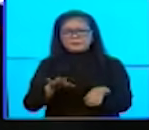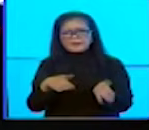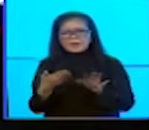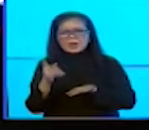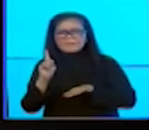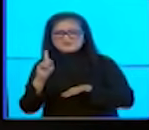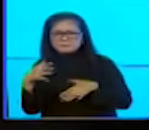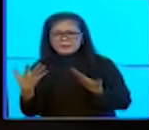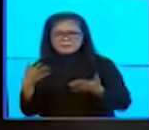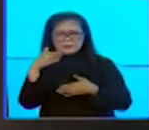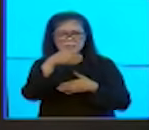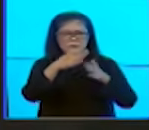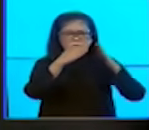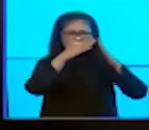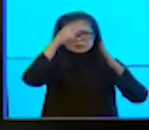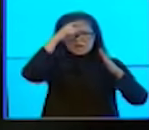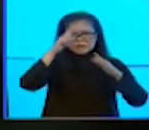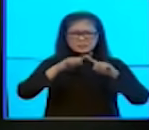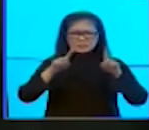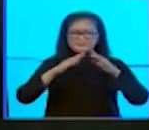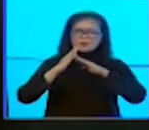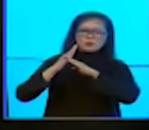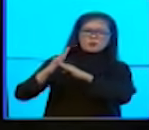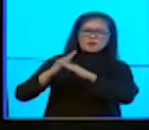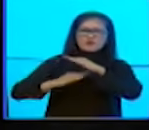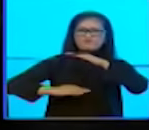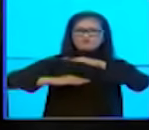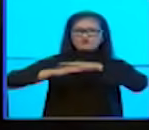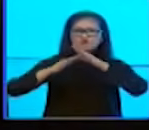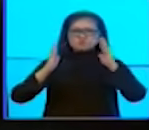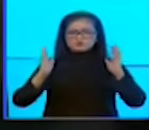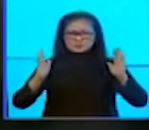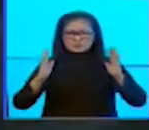sakit. Dari Jakarta, Rani Sanjaya, iNews, melaporkan.